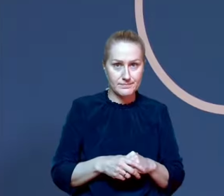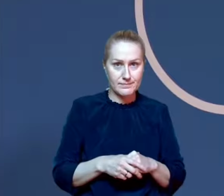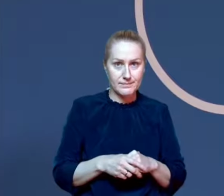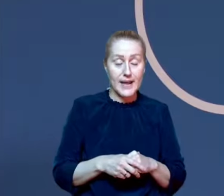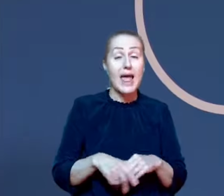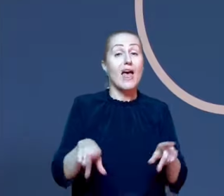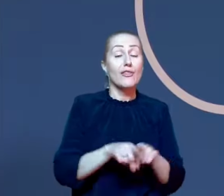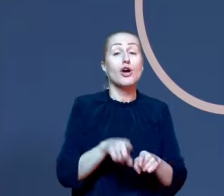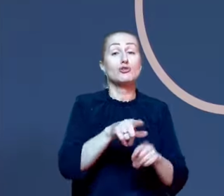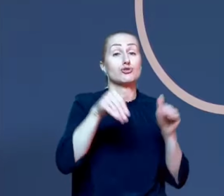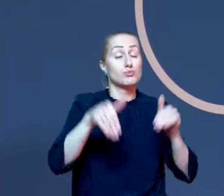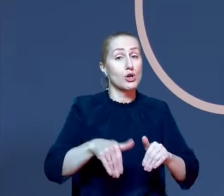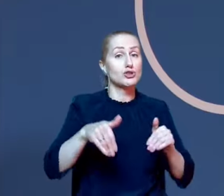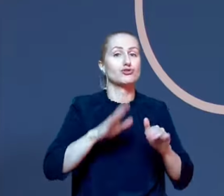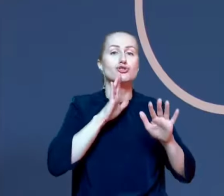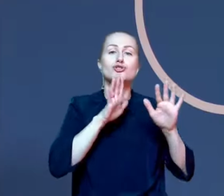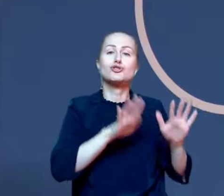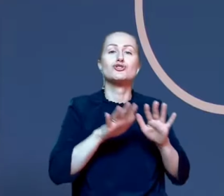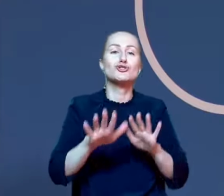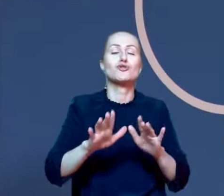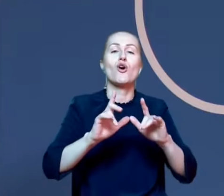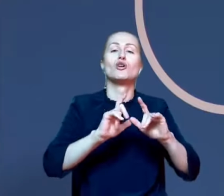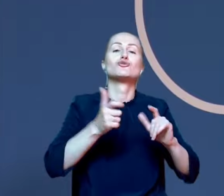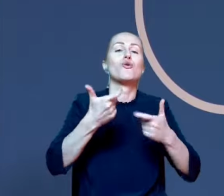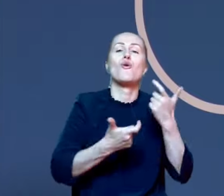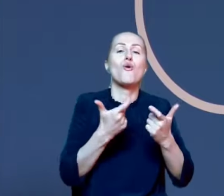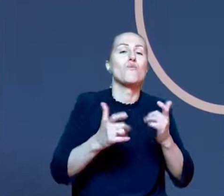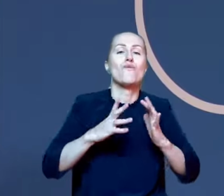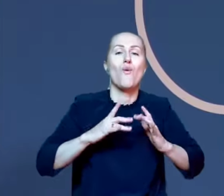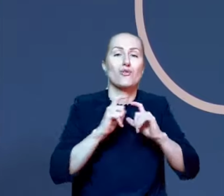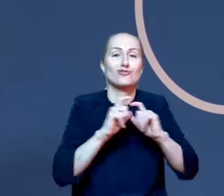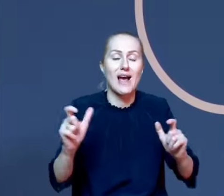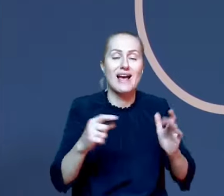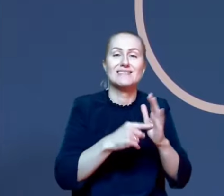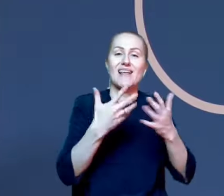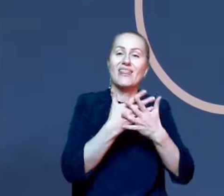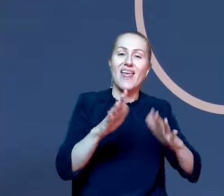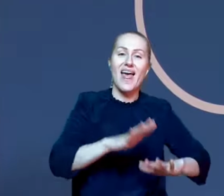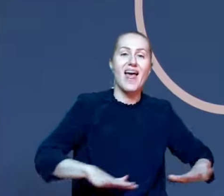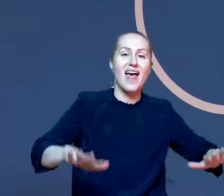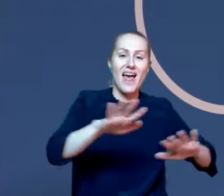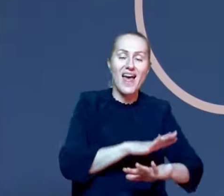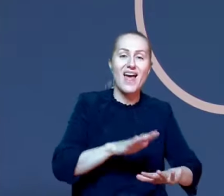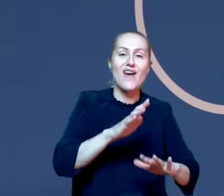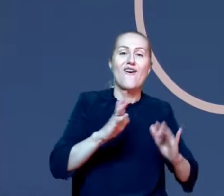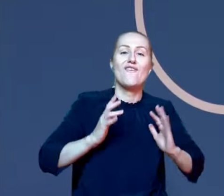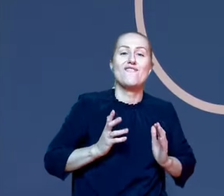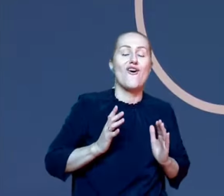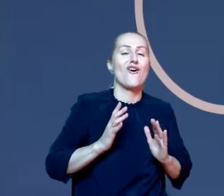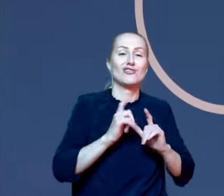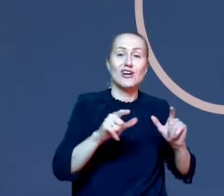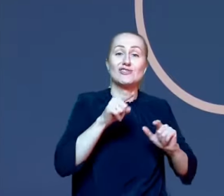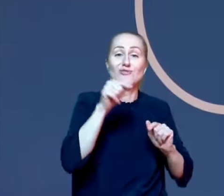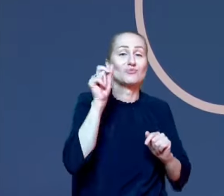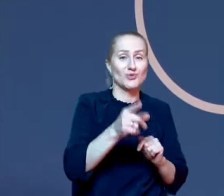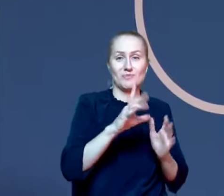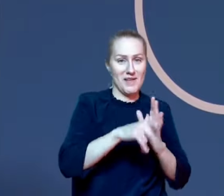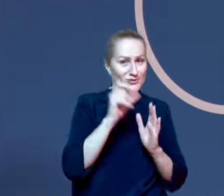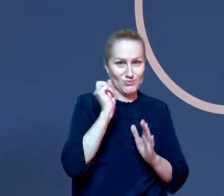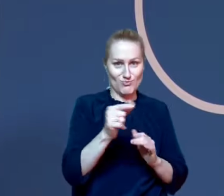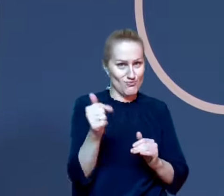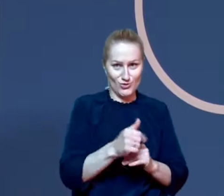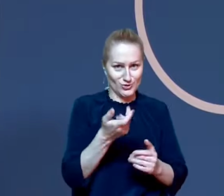możliwości takiego spędzania wolnego czasu, czyli te tereny rekreacyjne, które w mieście powinny się znaleźć. Myślę,